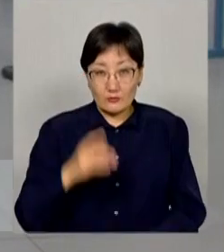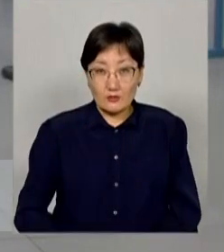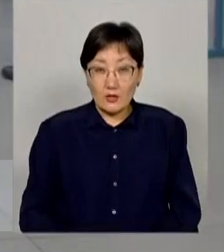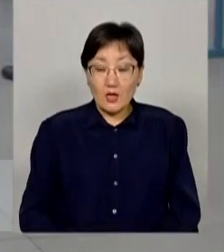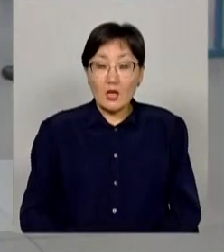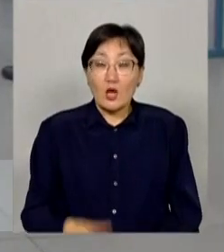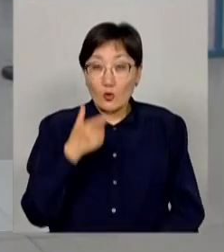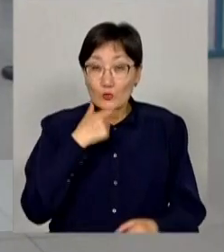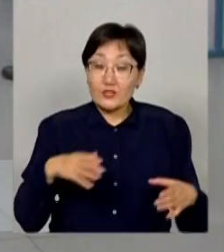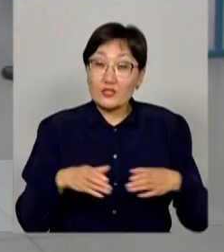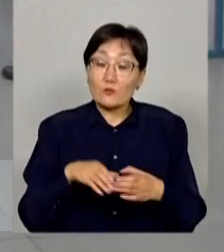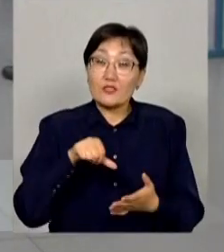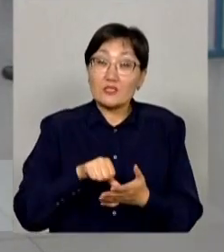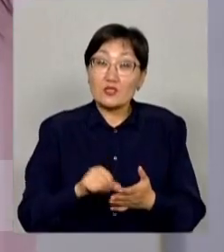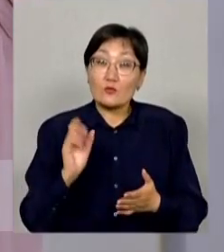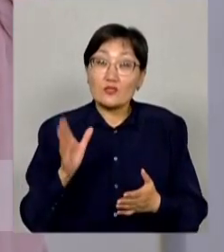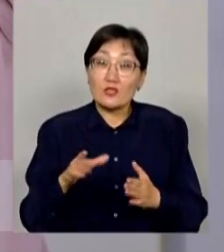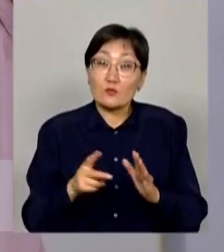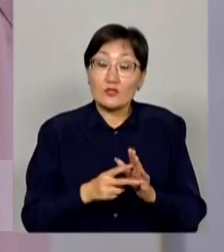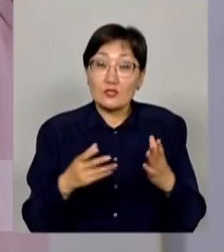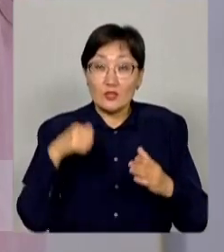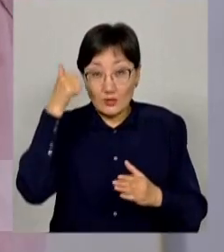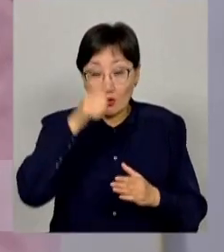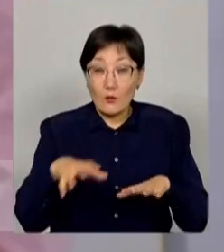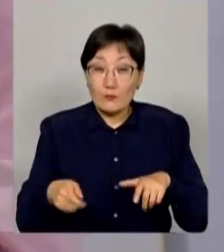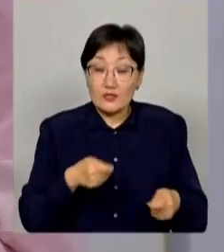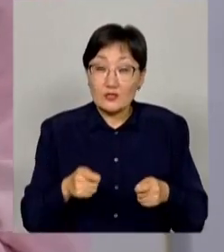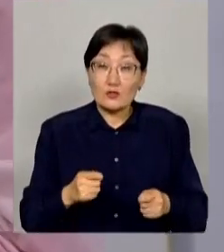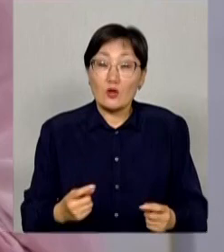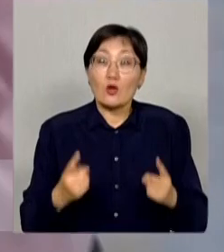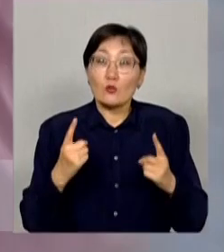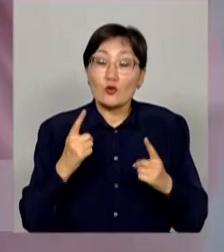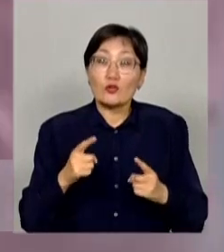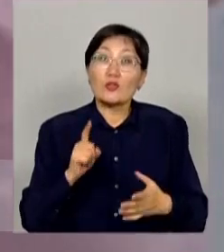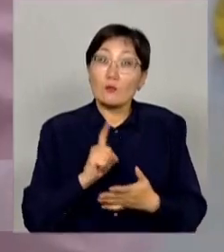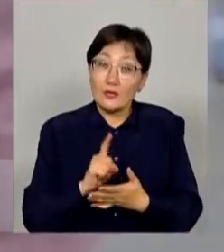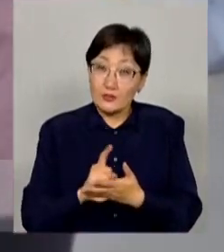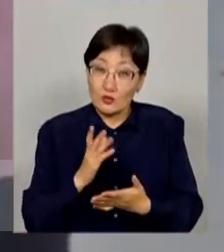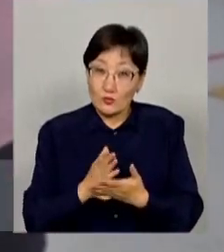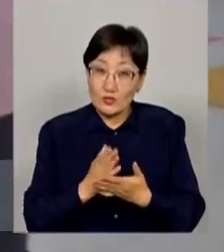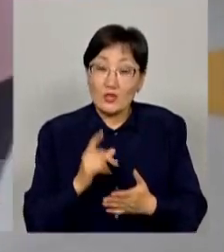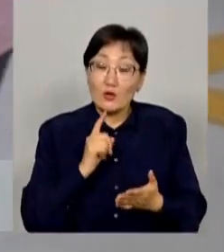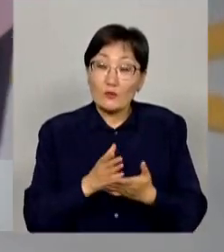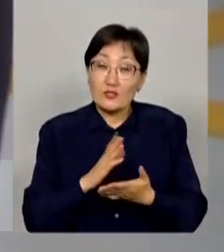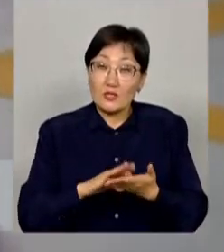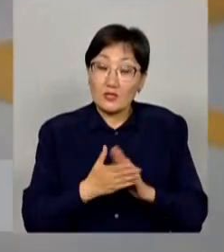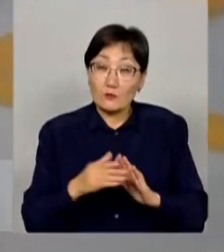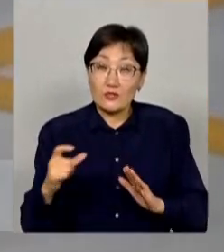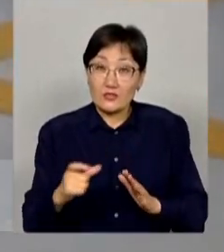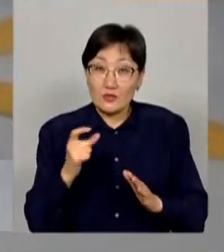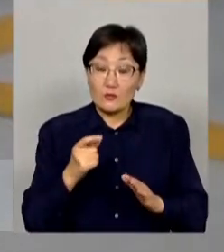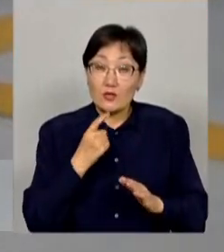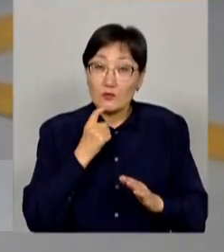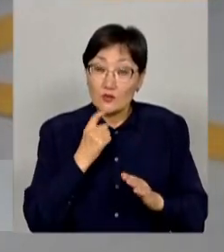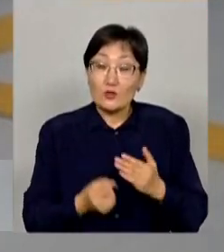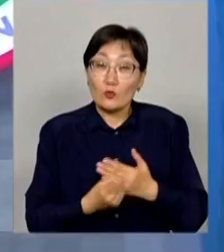Ал зиялы қауым өкілдері алдағы 7 жылдықтың президентіне зор міндет жүктеліп отыр дейді. Өйткені геосаяси экономикалық қиындық